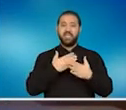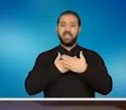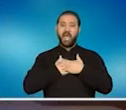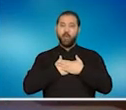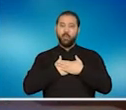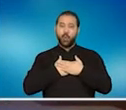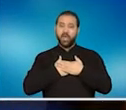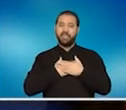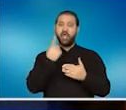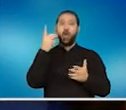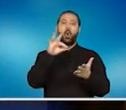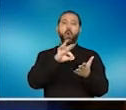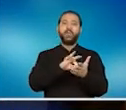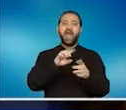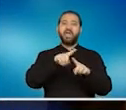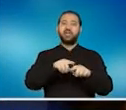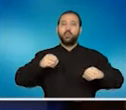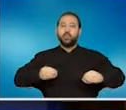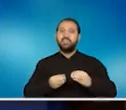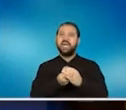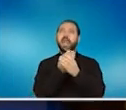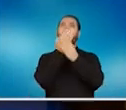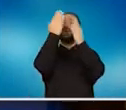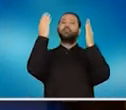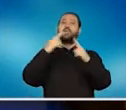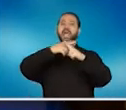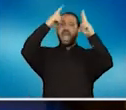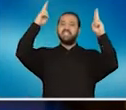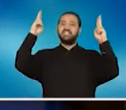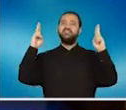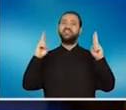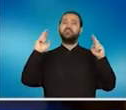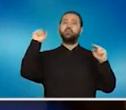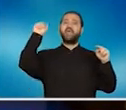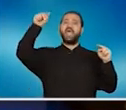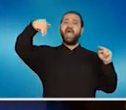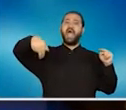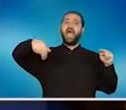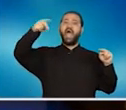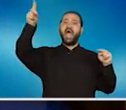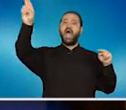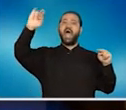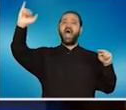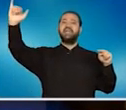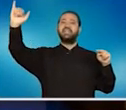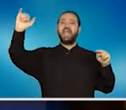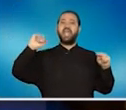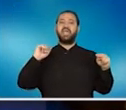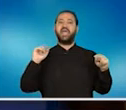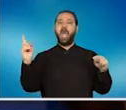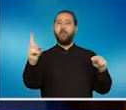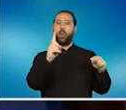cele veșnice, odată cu prăznuirea Sfântului Andrei, cu sărbătoarea Sfântului